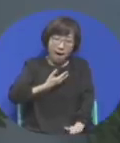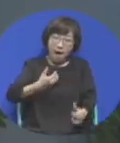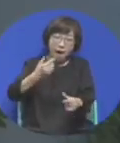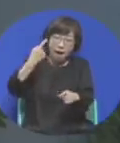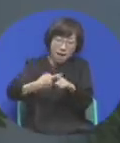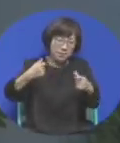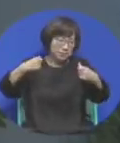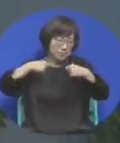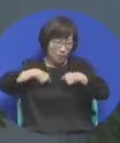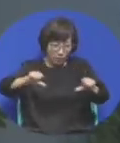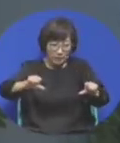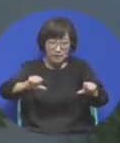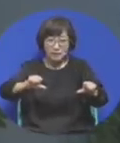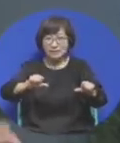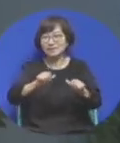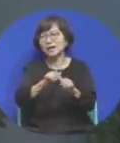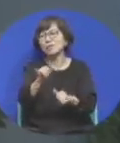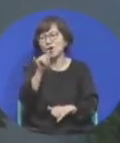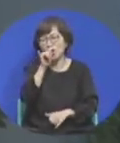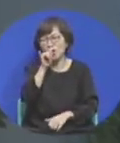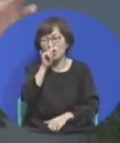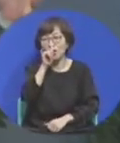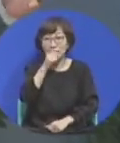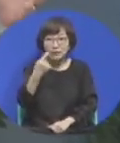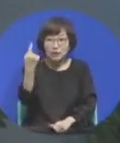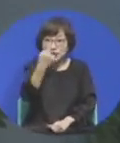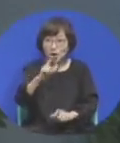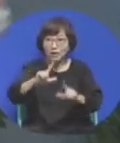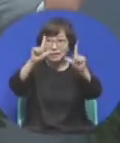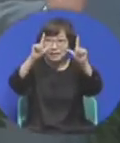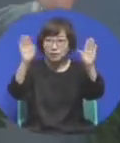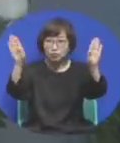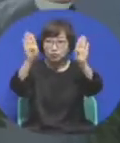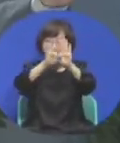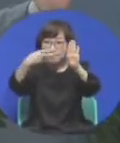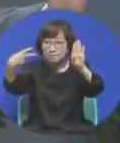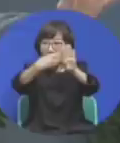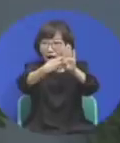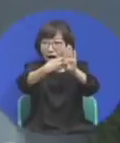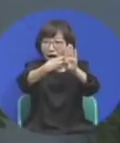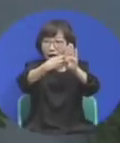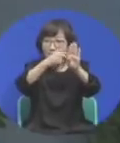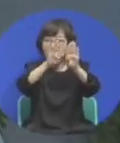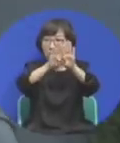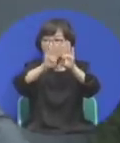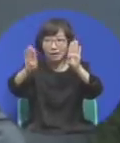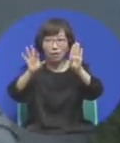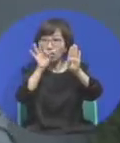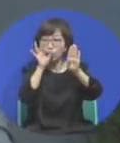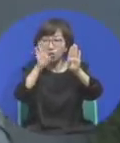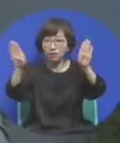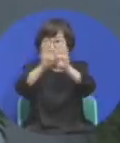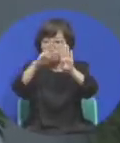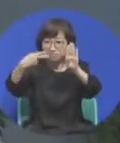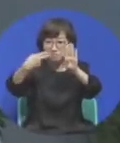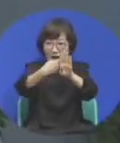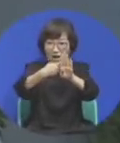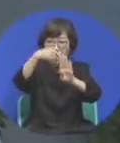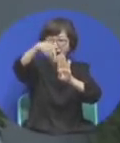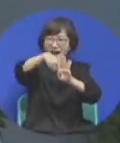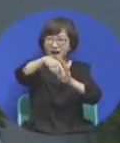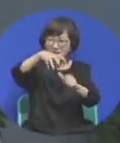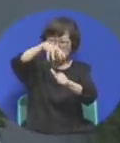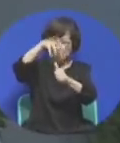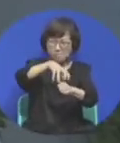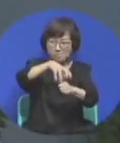just come out anyways. 천일 밖에다 열쇠장으로 천일 동안 것도 가둬놓는다니까요. For 1,000 days, they're locked up. The lock is